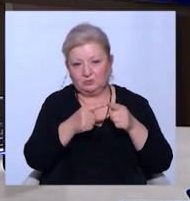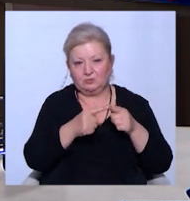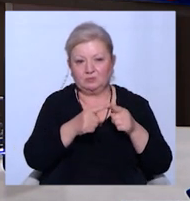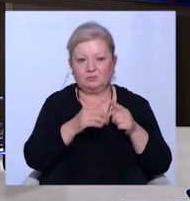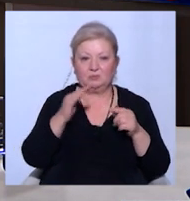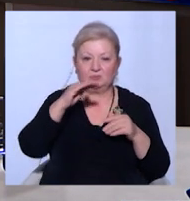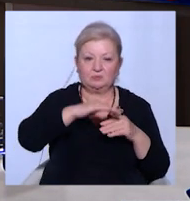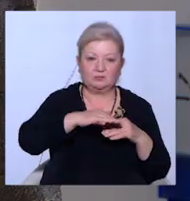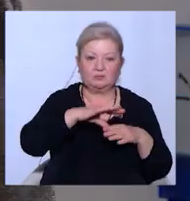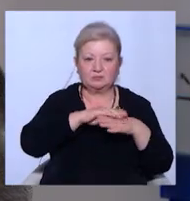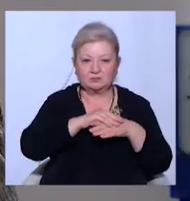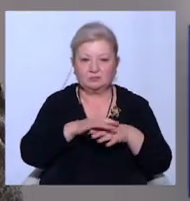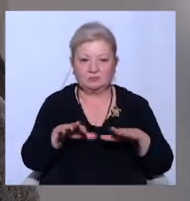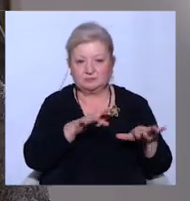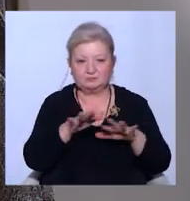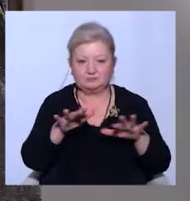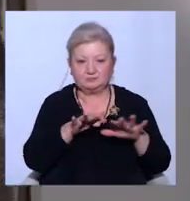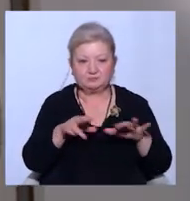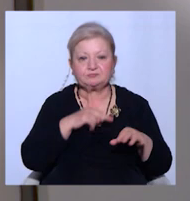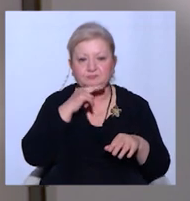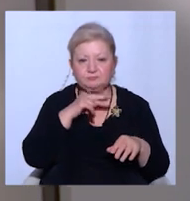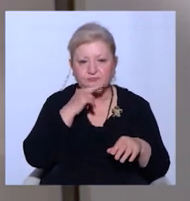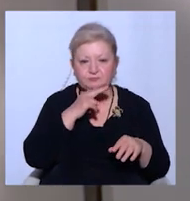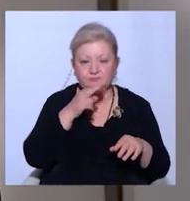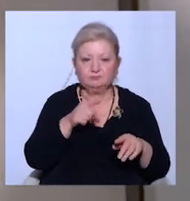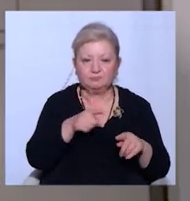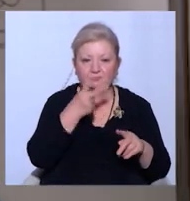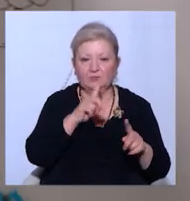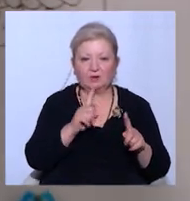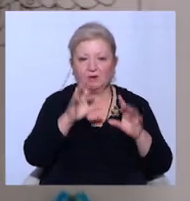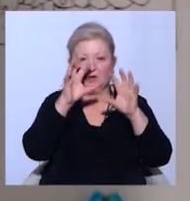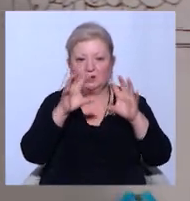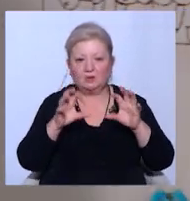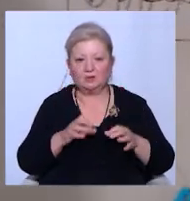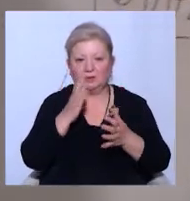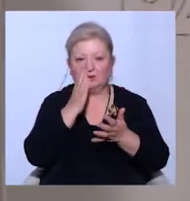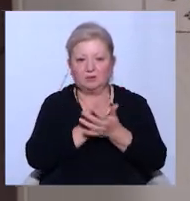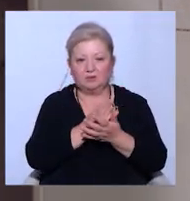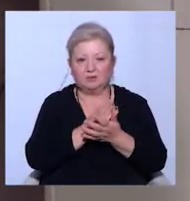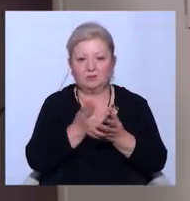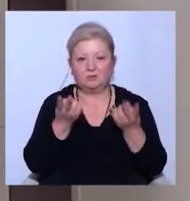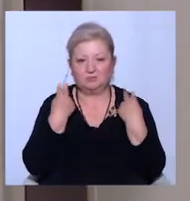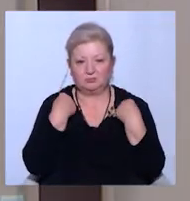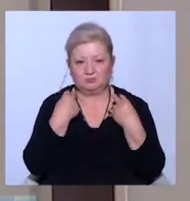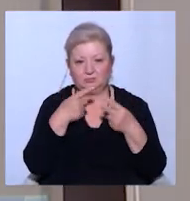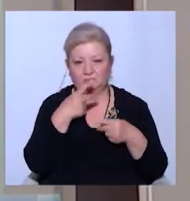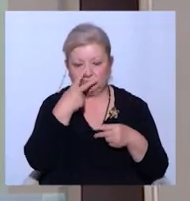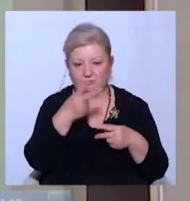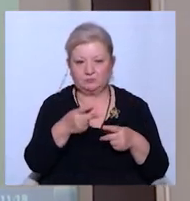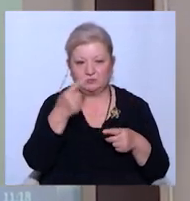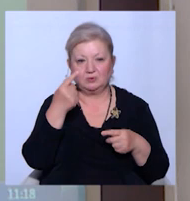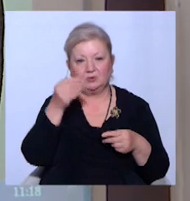სხეულის მოძრაობა და გავერკვიოთ რა კანონებს ექვემდებარება, ემორჩილება. წარმოვიდგინეთ